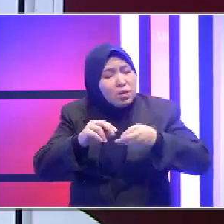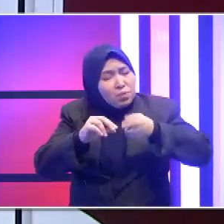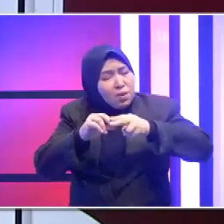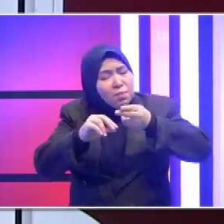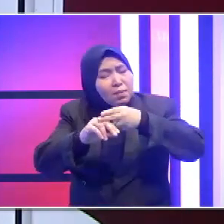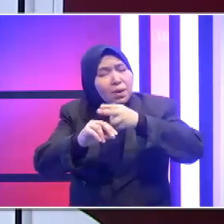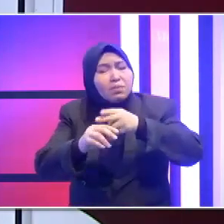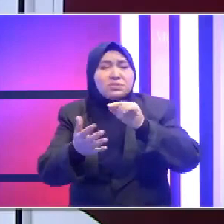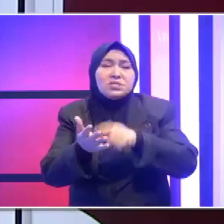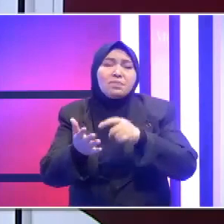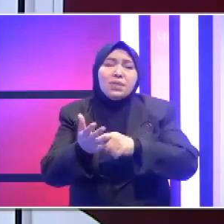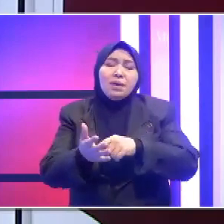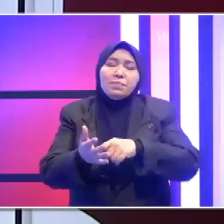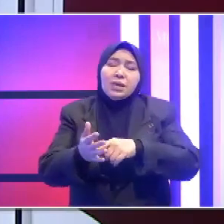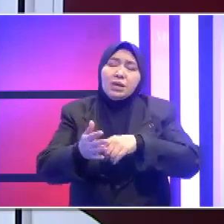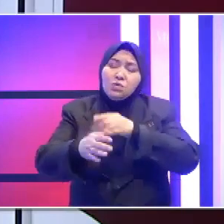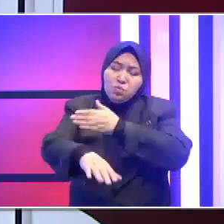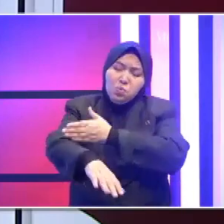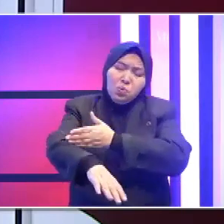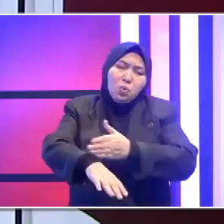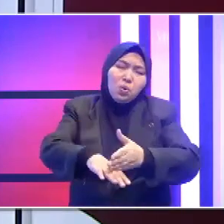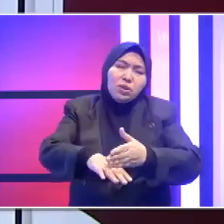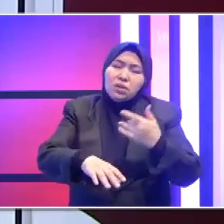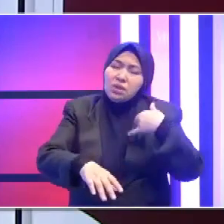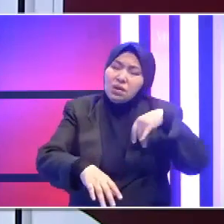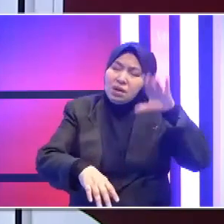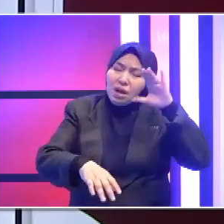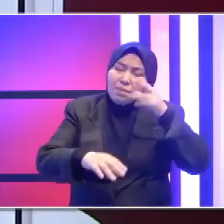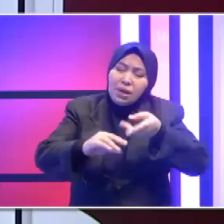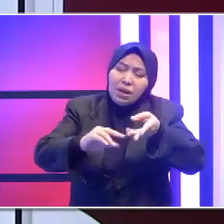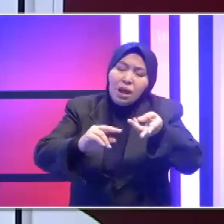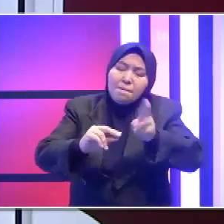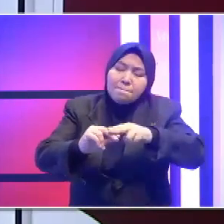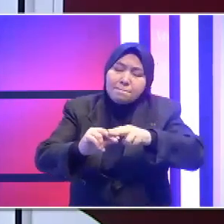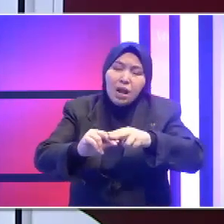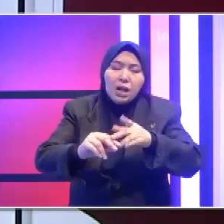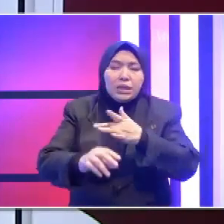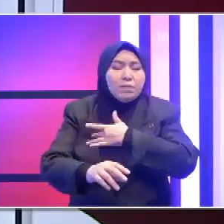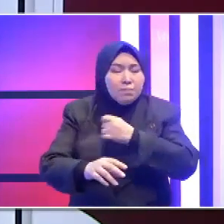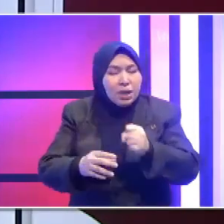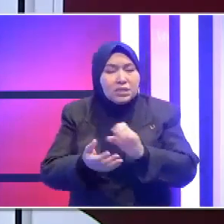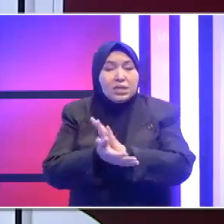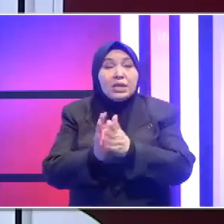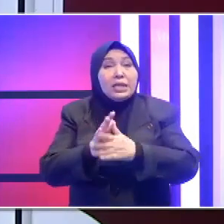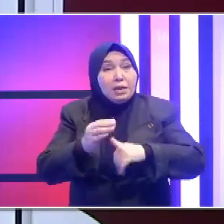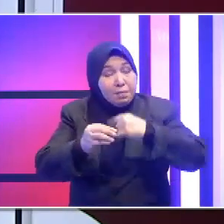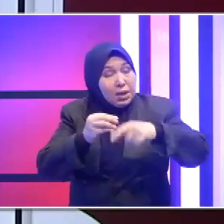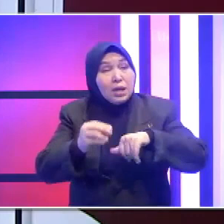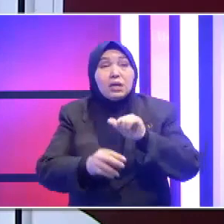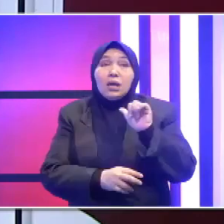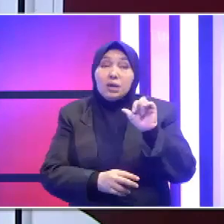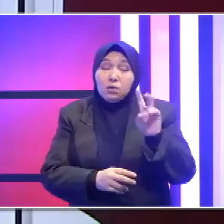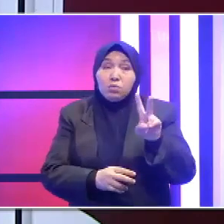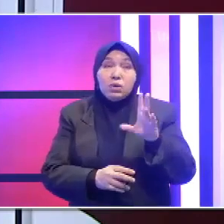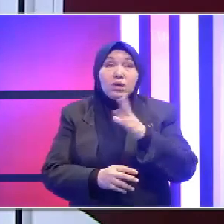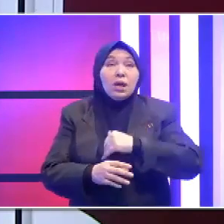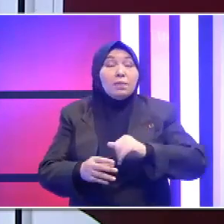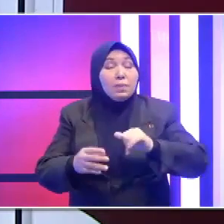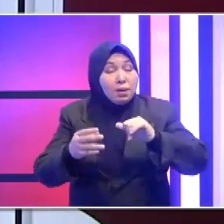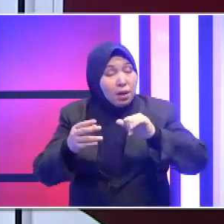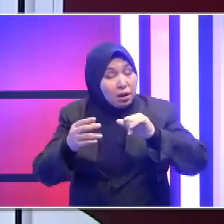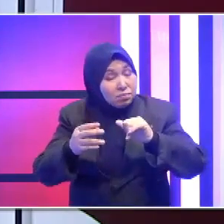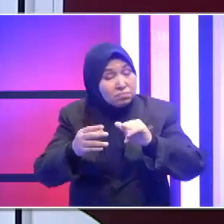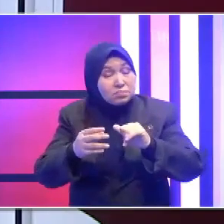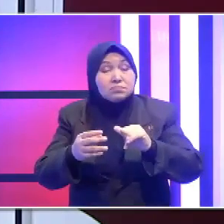diturun Devi begitu pacu ini kita dengar itu dia meningkatkan iman Oke ini adalah perkara yang kedua dan juga membaiki